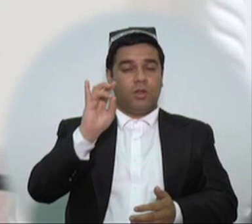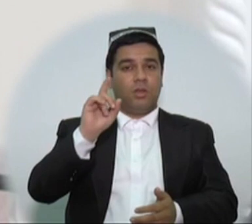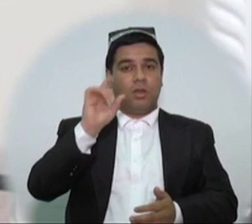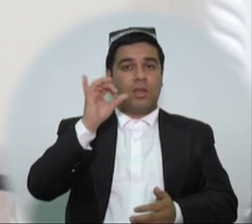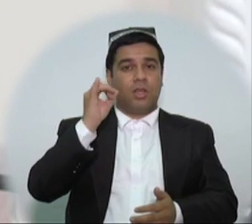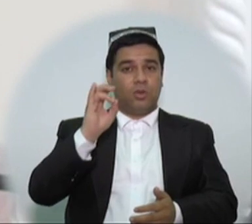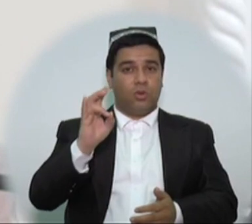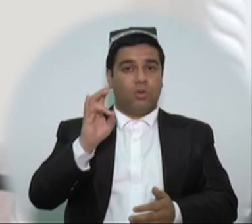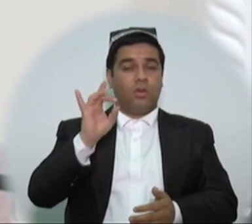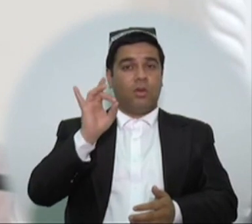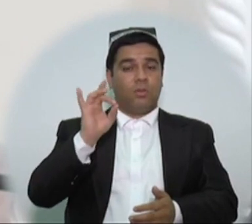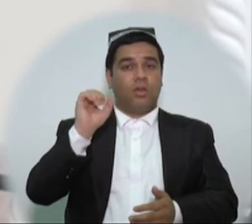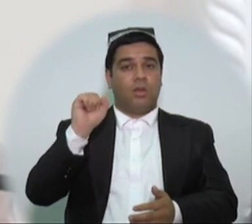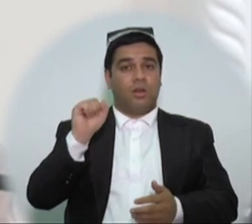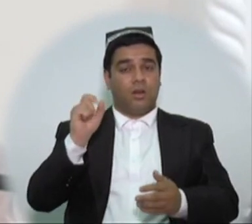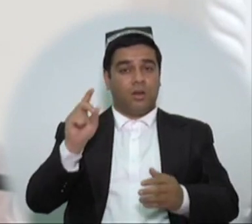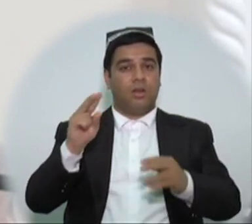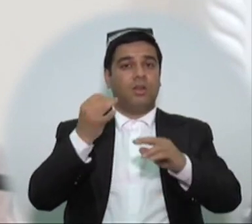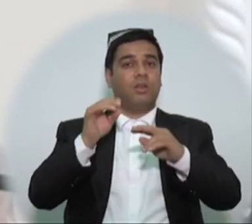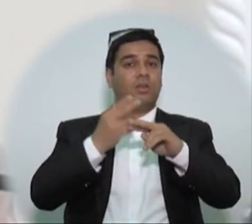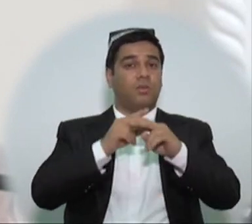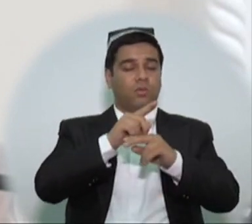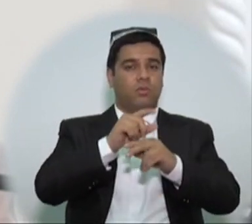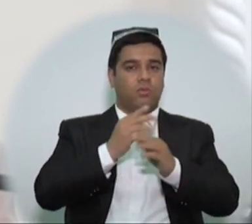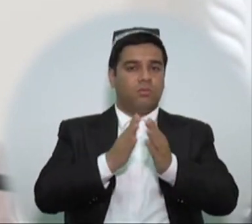rahmatullohi alayh bu ilmga asos soldi.